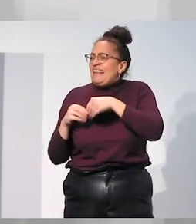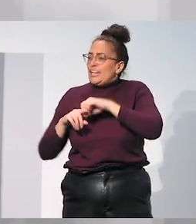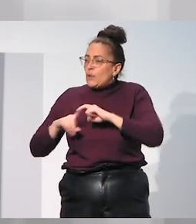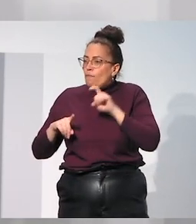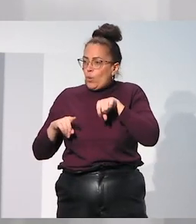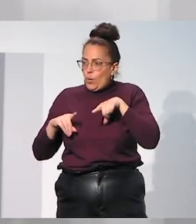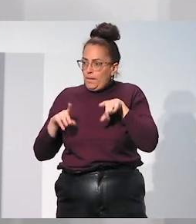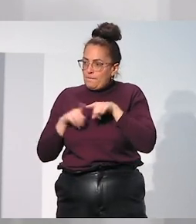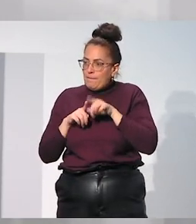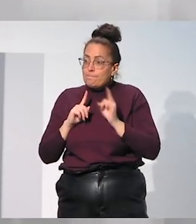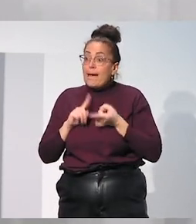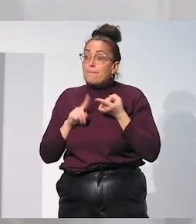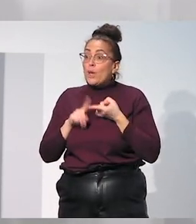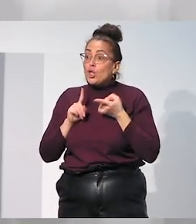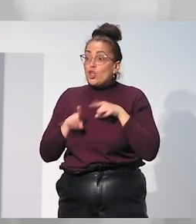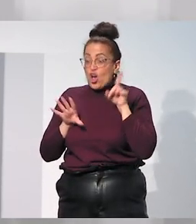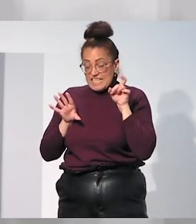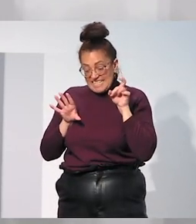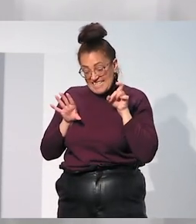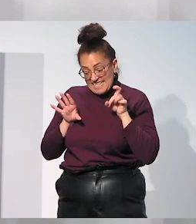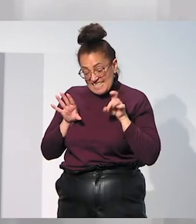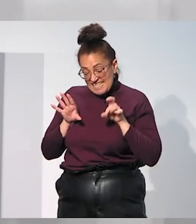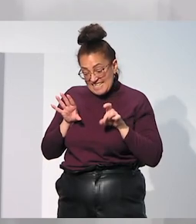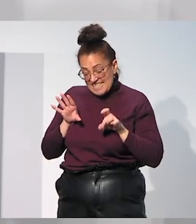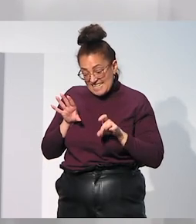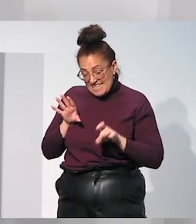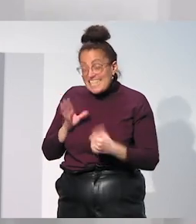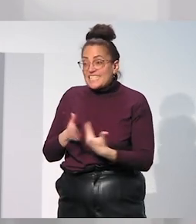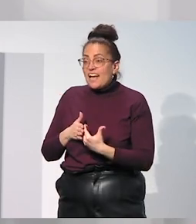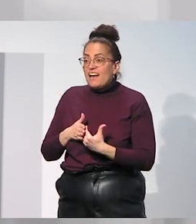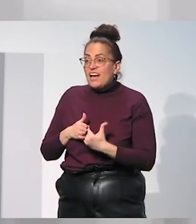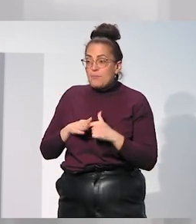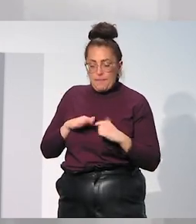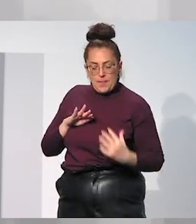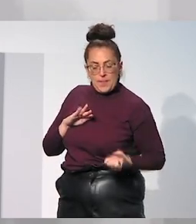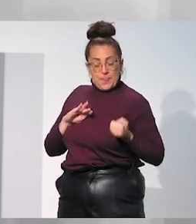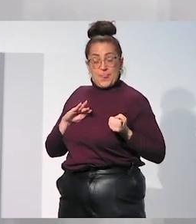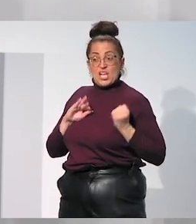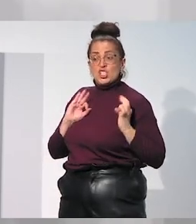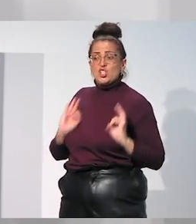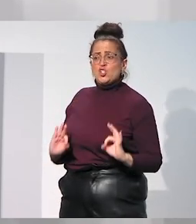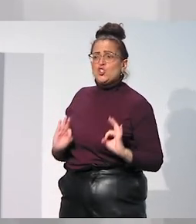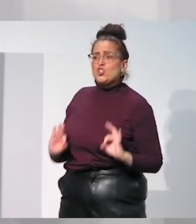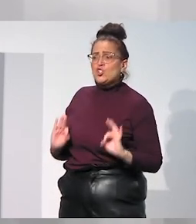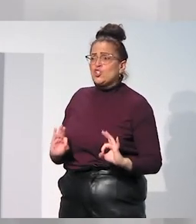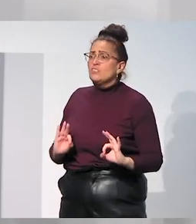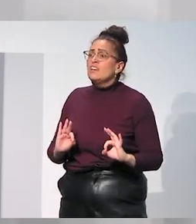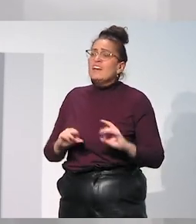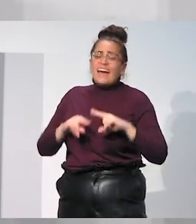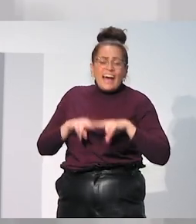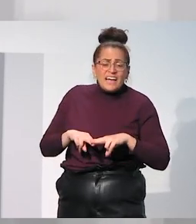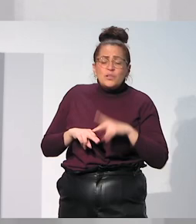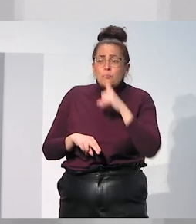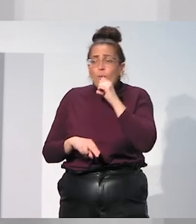ça, c'est le travail à voix haute, hein, de la phrase. Je travaille la phrase à voix haute, le mot juste à la juste place, élaguer, et placer